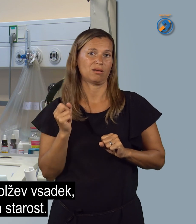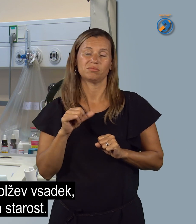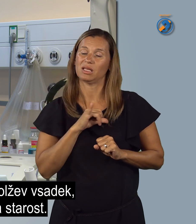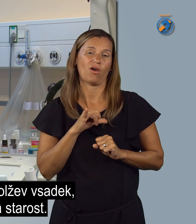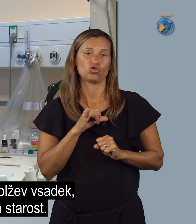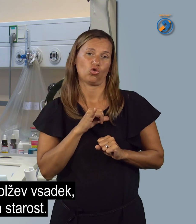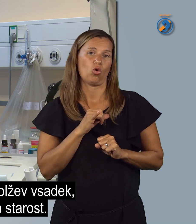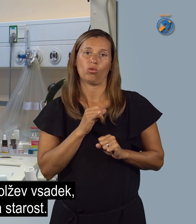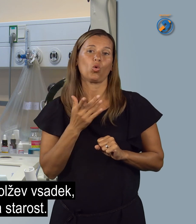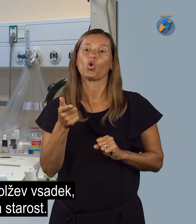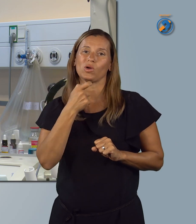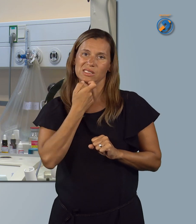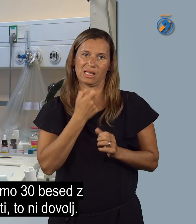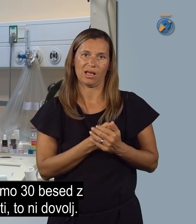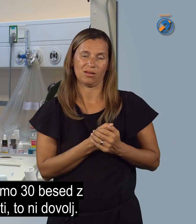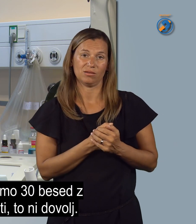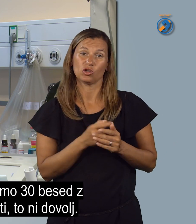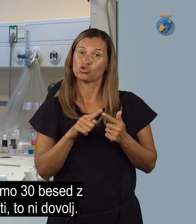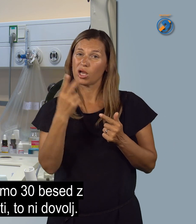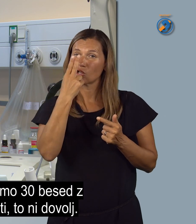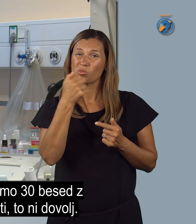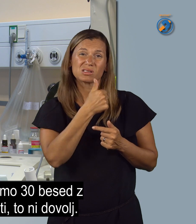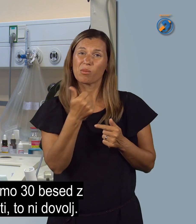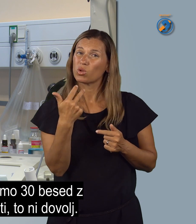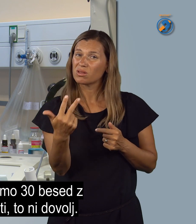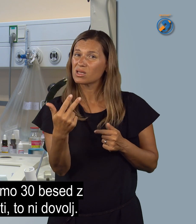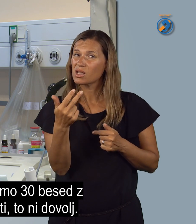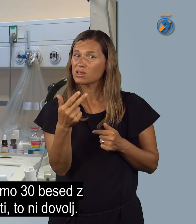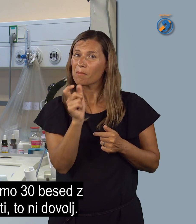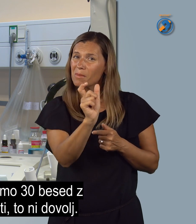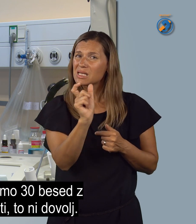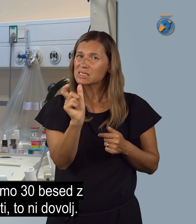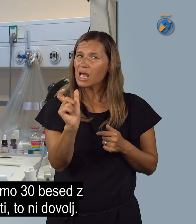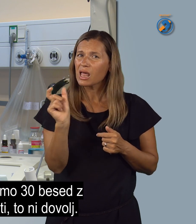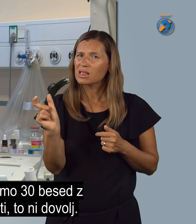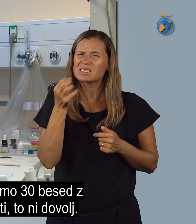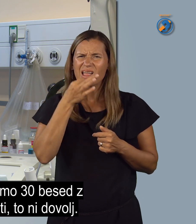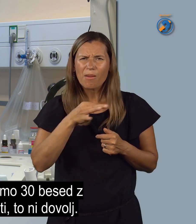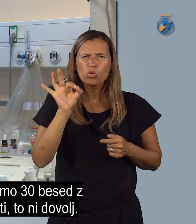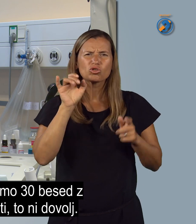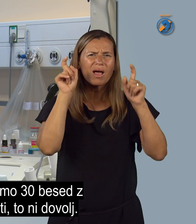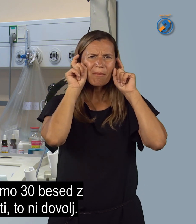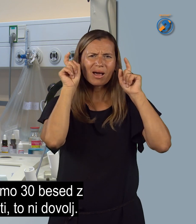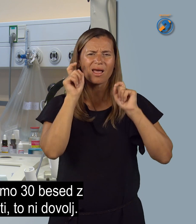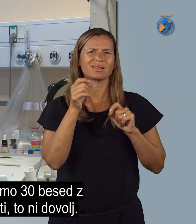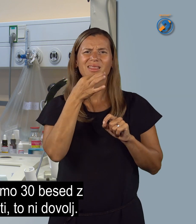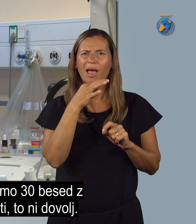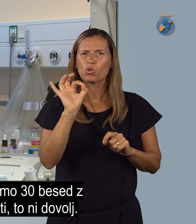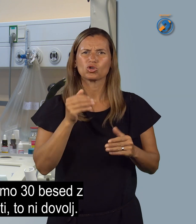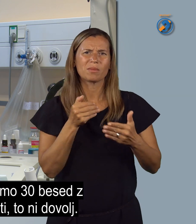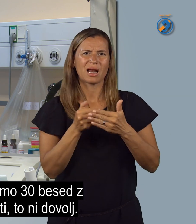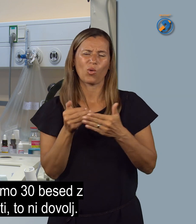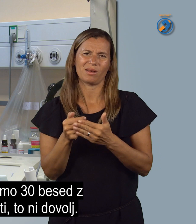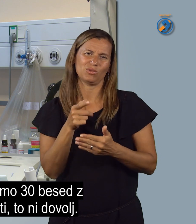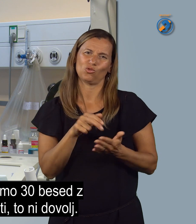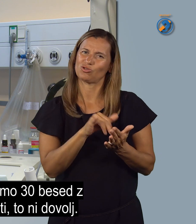ne glede na starost. Ker če razume samo 30 besed z najboljšimi aparati, najboljše prilagojenimi,